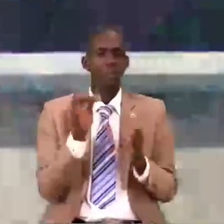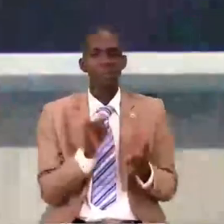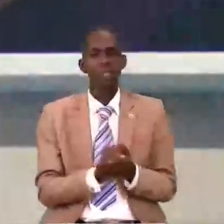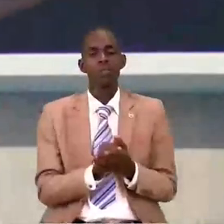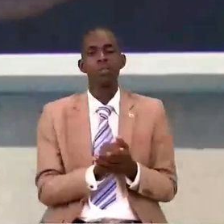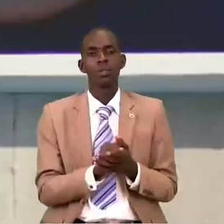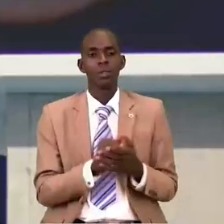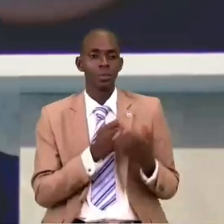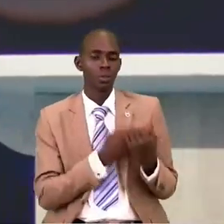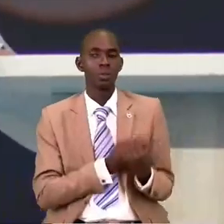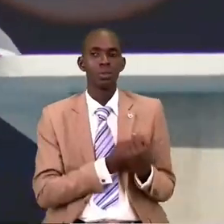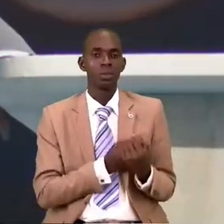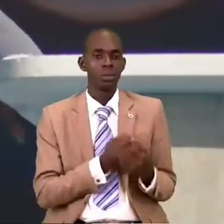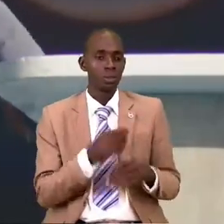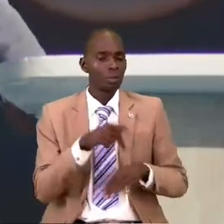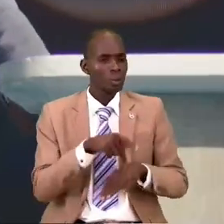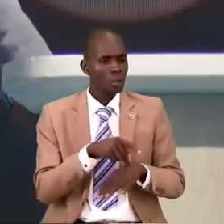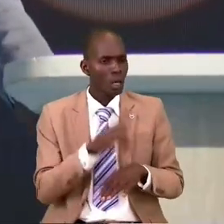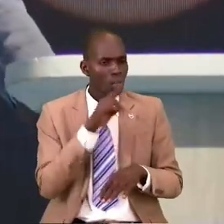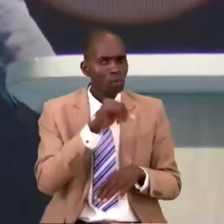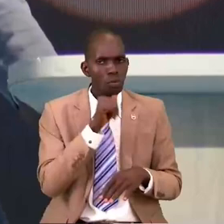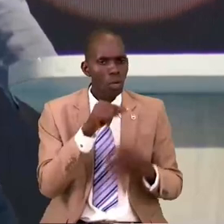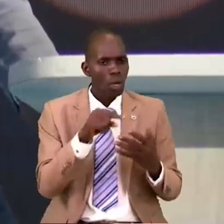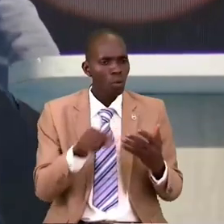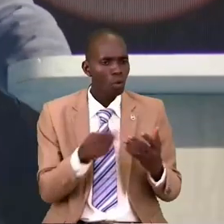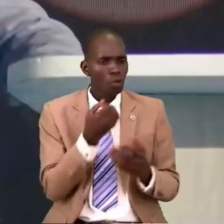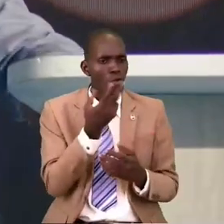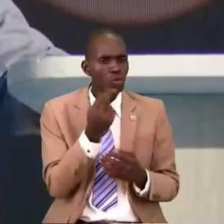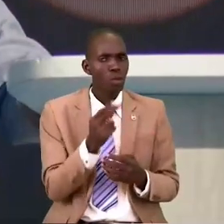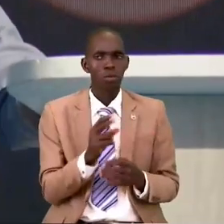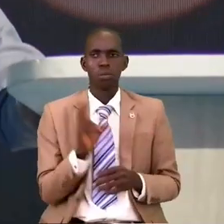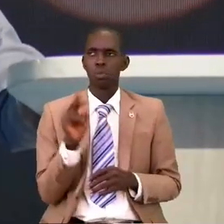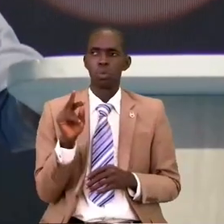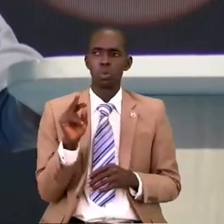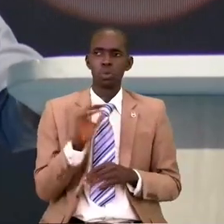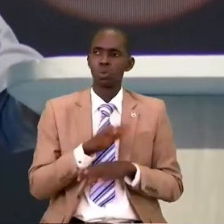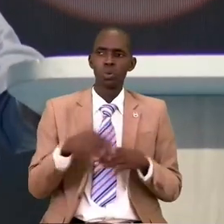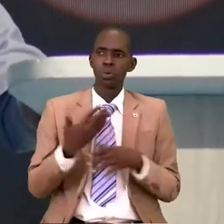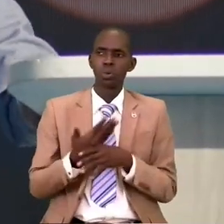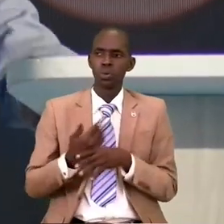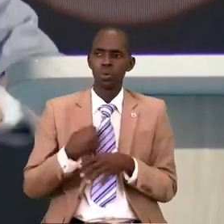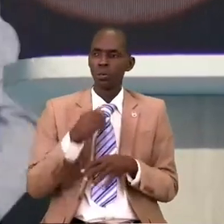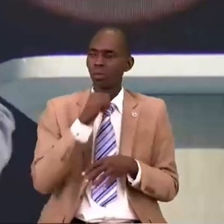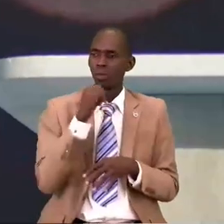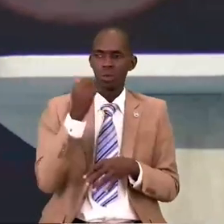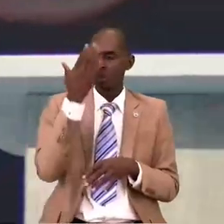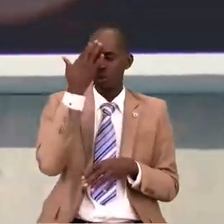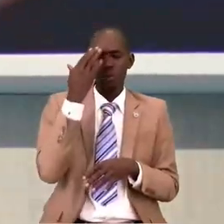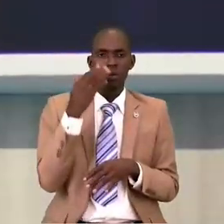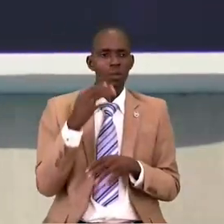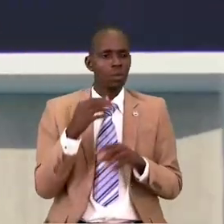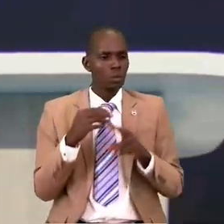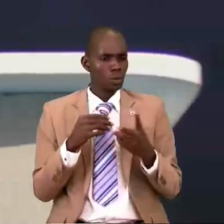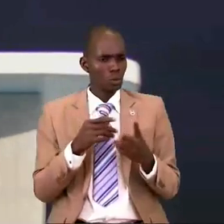est venu, ton langage te trahit. Tu fais partie de ses disciples. Je t'ai dit, je ne le connais